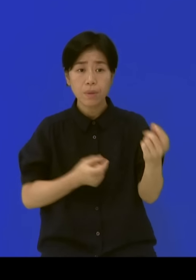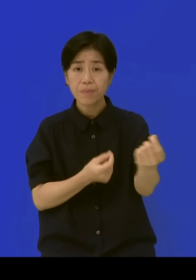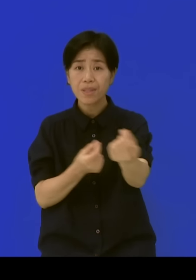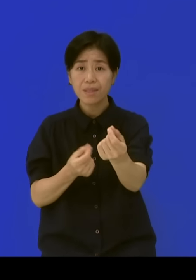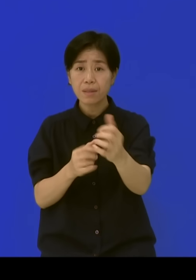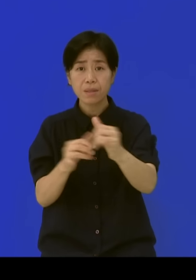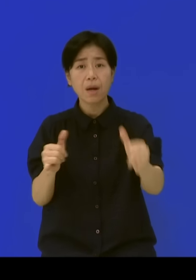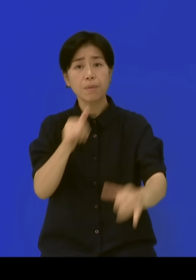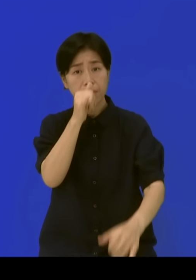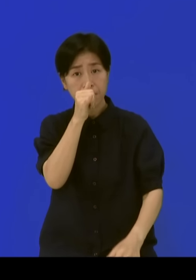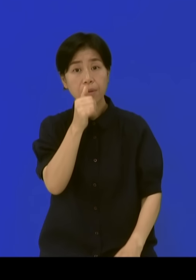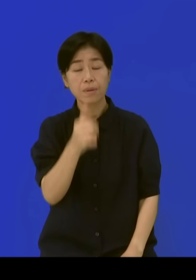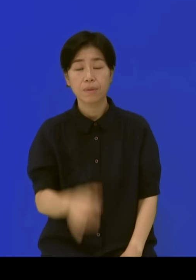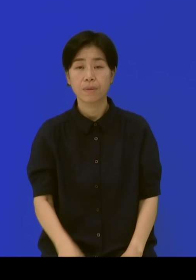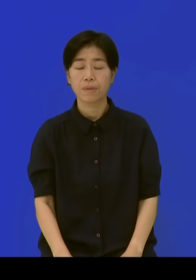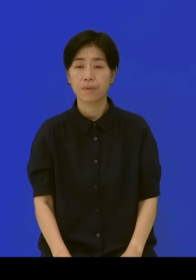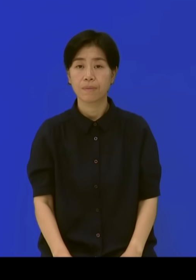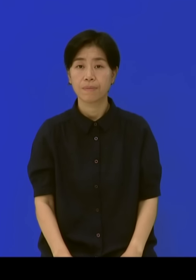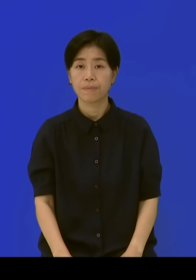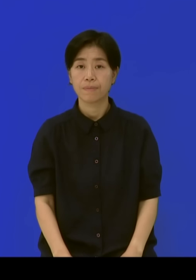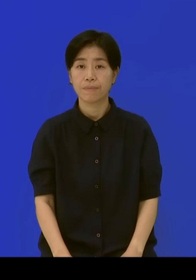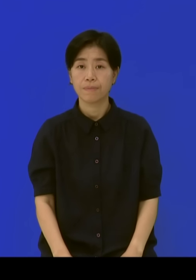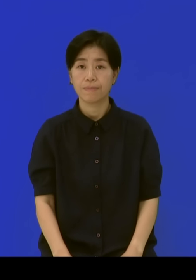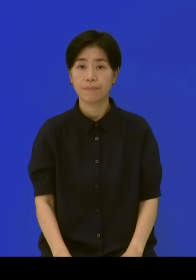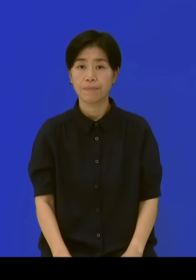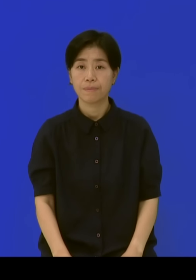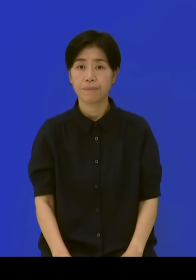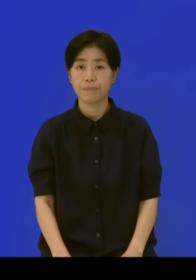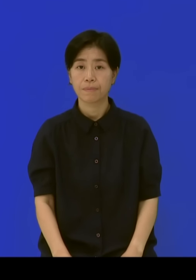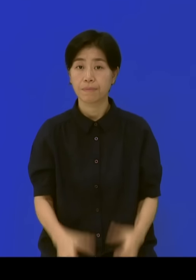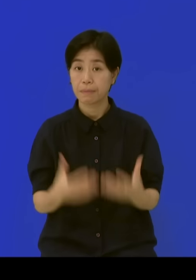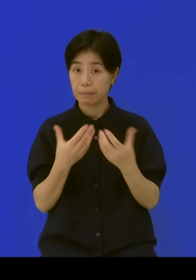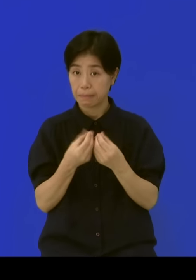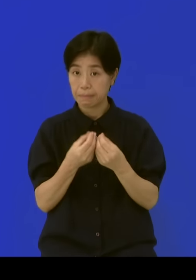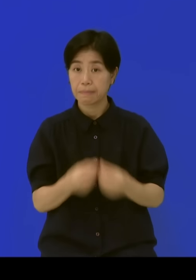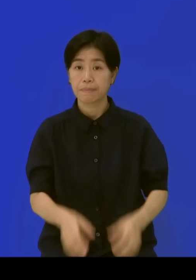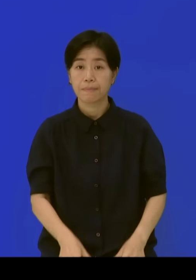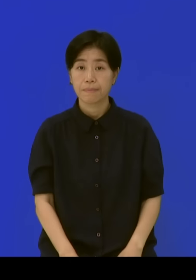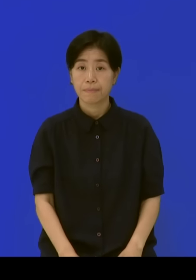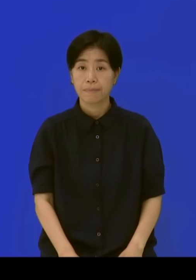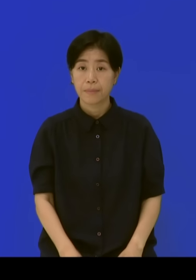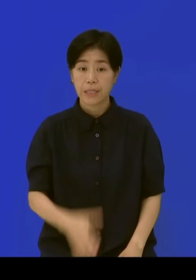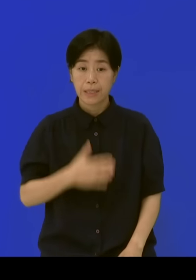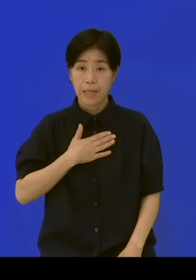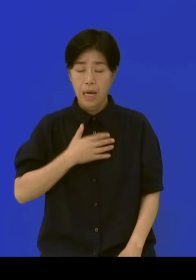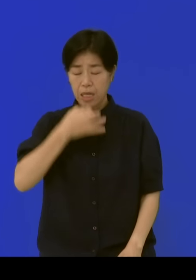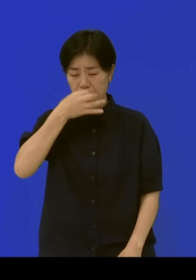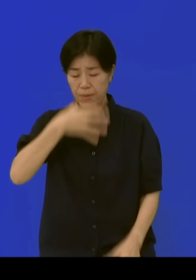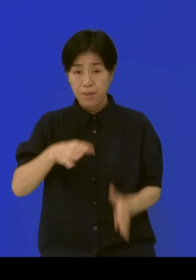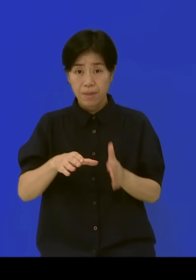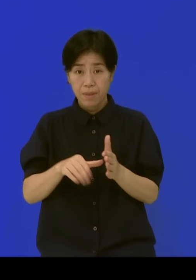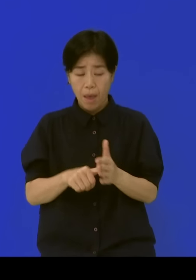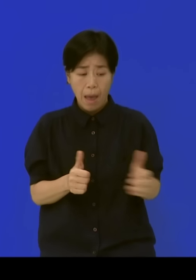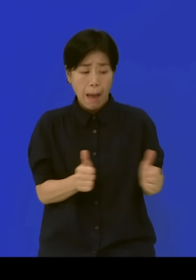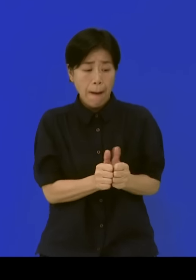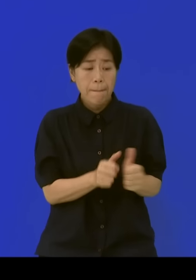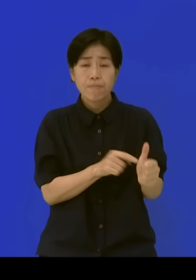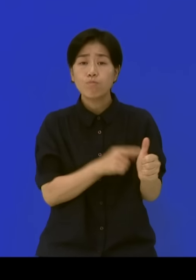겪고 있는 사람들도 있을 거고. 예를 들면 그런 시기에 옆에 누가 있느냐는 되게 중요한 것 같아요.